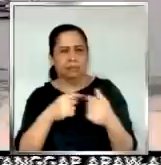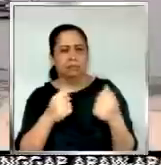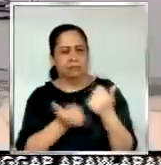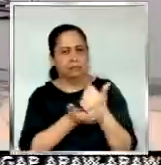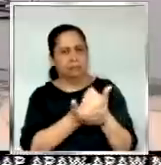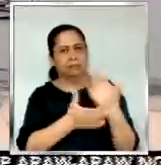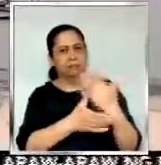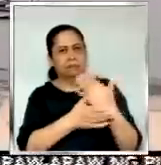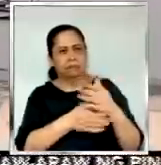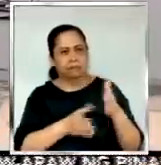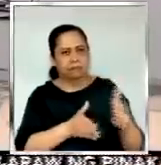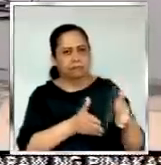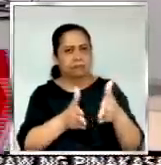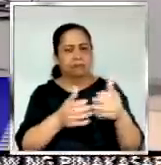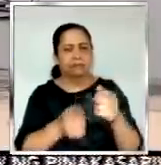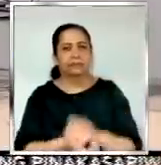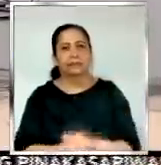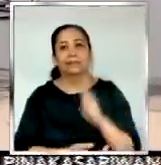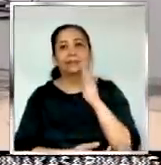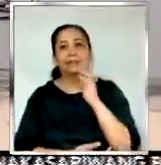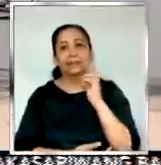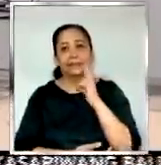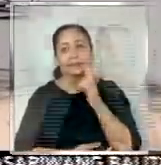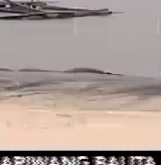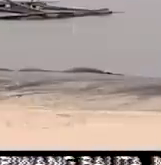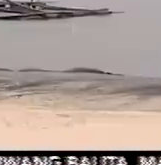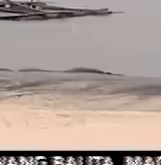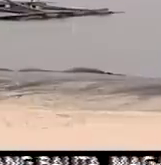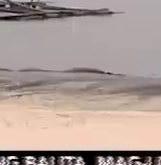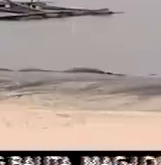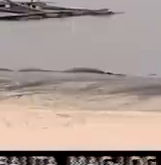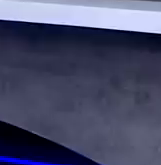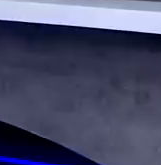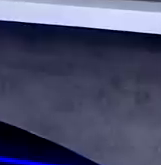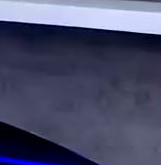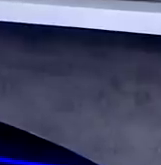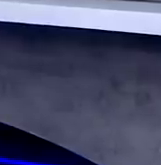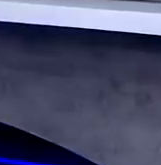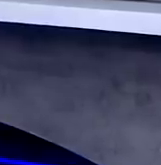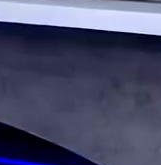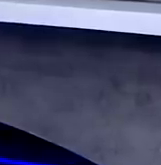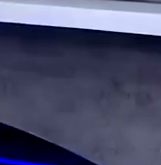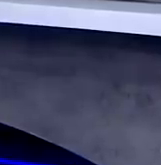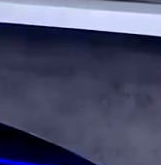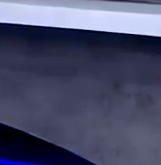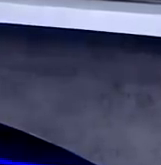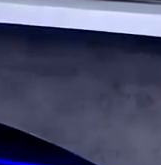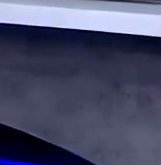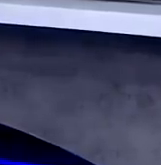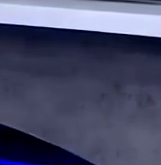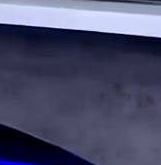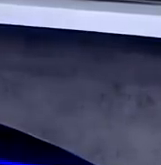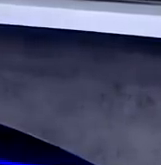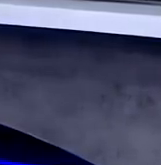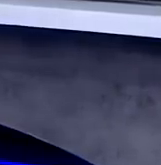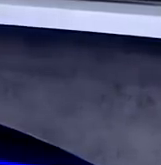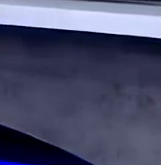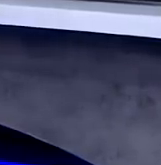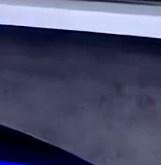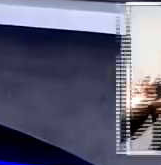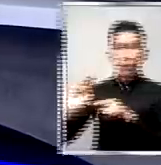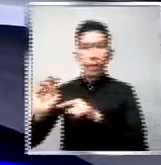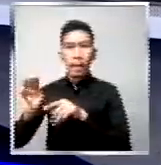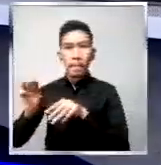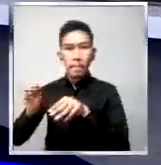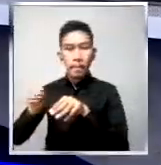upstream. Bernadette Reyes, Nakatutok, 24 Oras. Ipinagtaka ng lokal na pamahalaan ng Marikina ang patuloy na